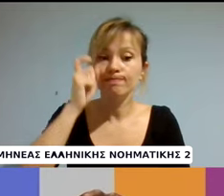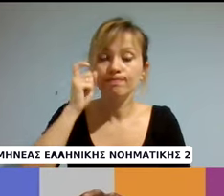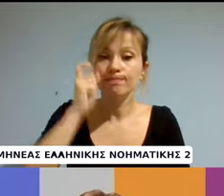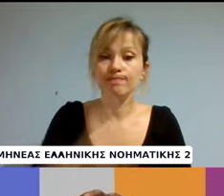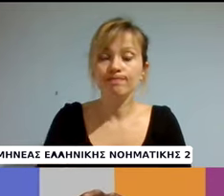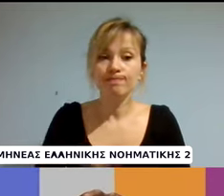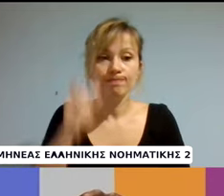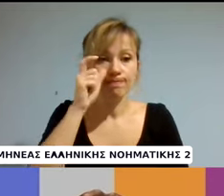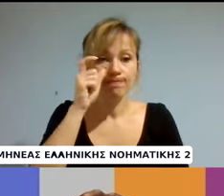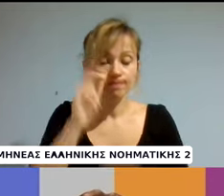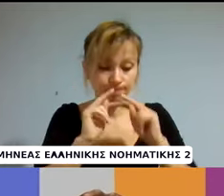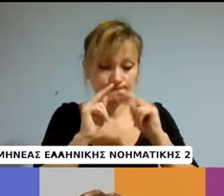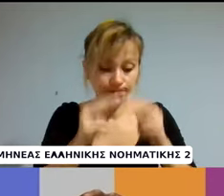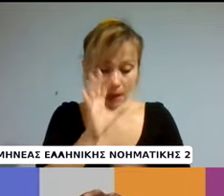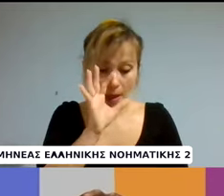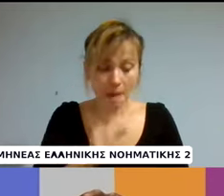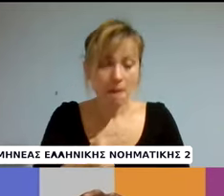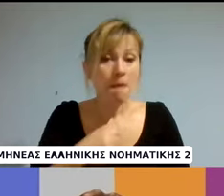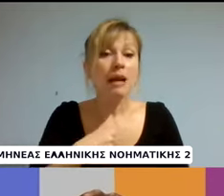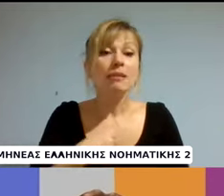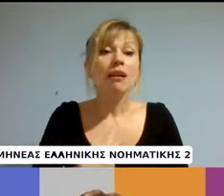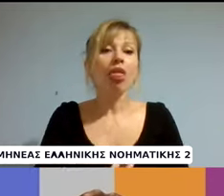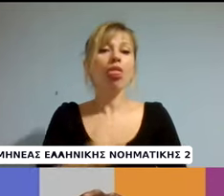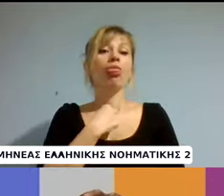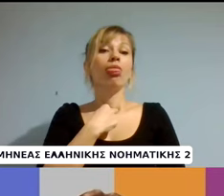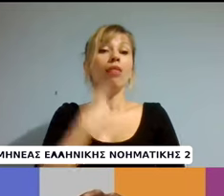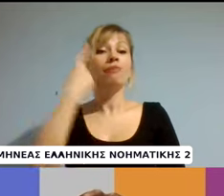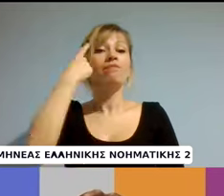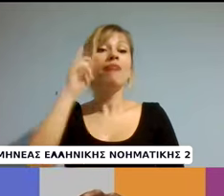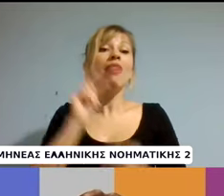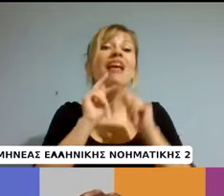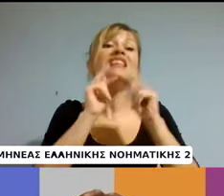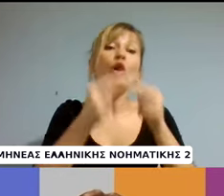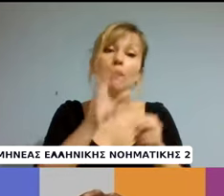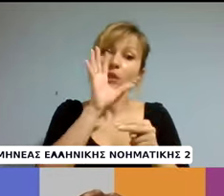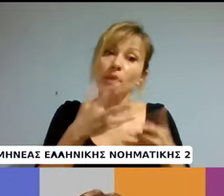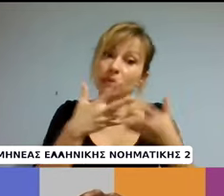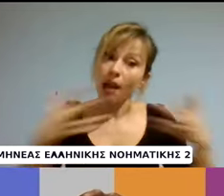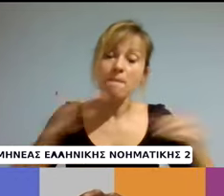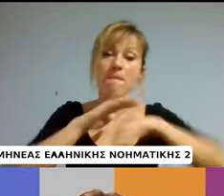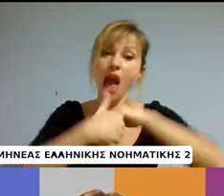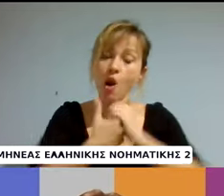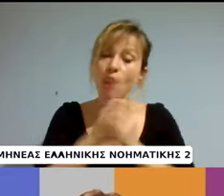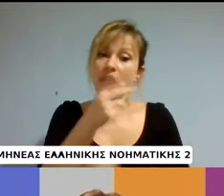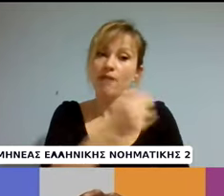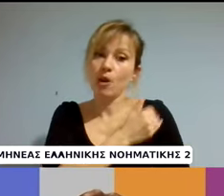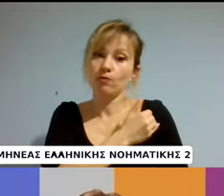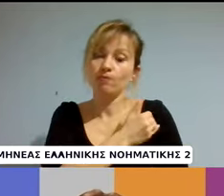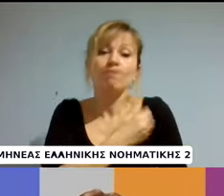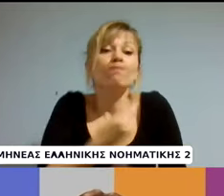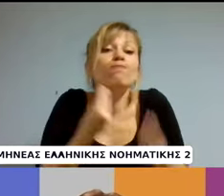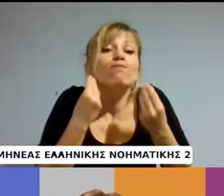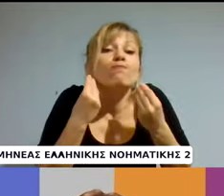Και εγώ πραγματικά δεν μπορώ να το απαντήσω αυτό το ερώτημα. Είναι ένα ενδιαφέρον ερώτημα. Είναι μια διαδικασία με την οποία μπορεί κάποιος να